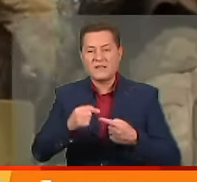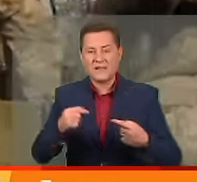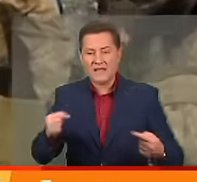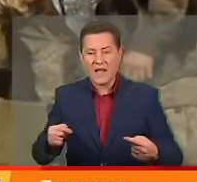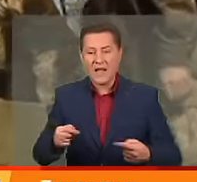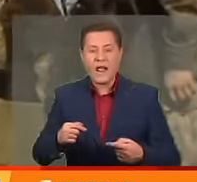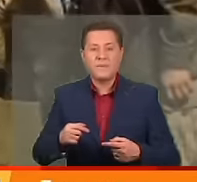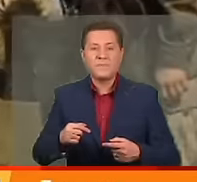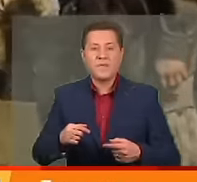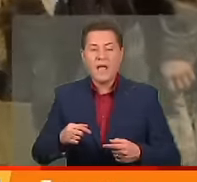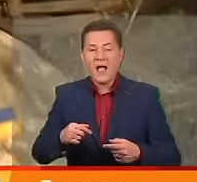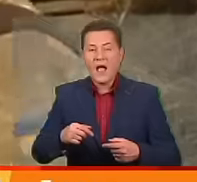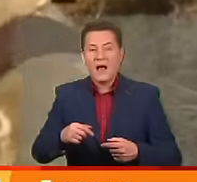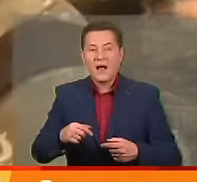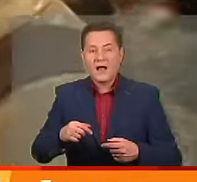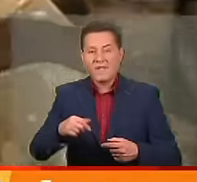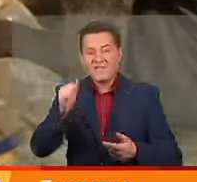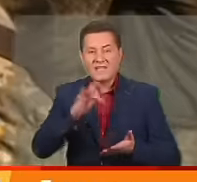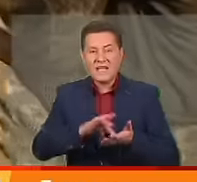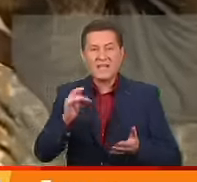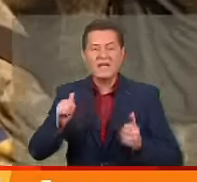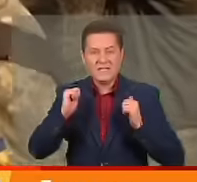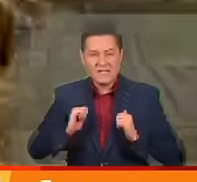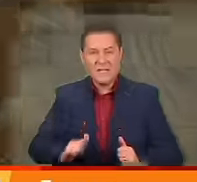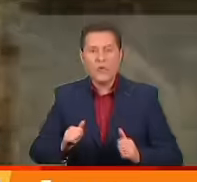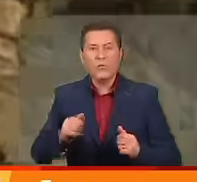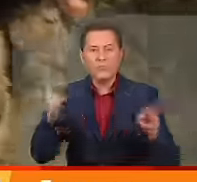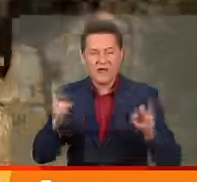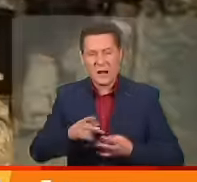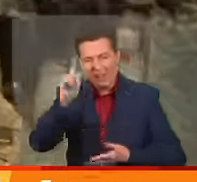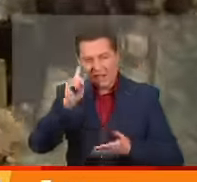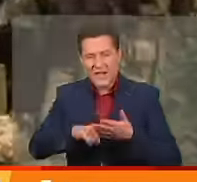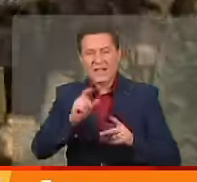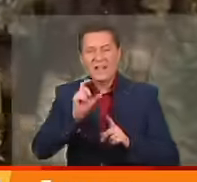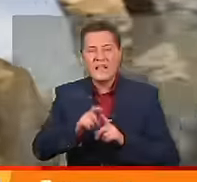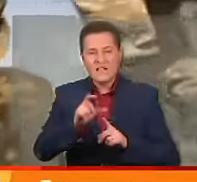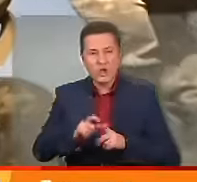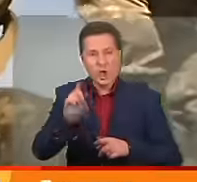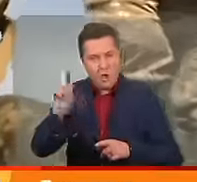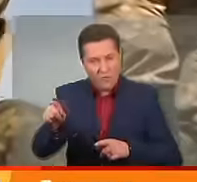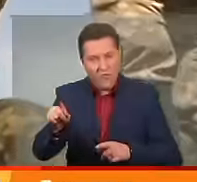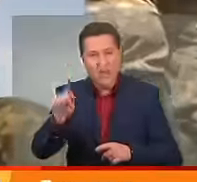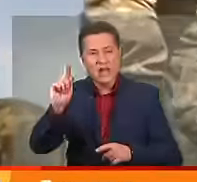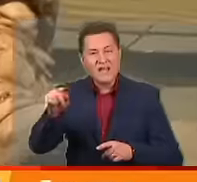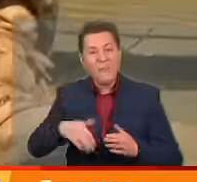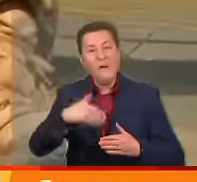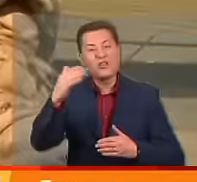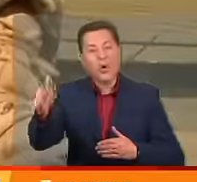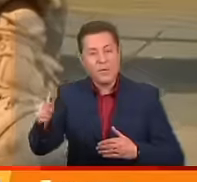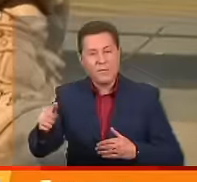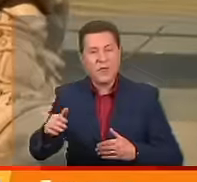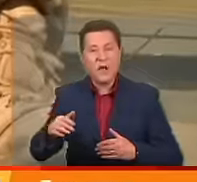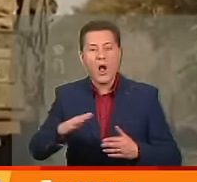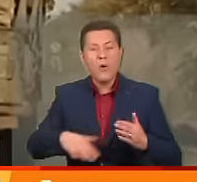території може затягтися на місяці. Втім, у центрі заспокоюють, треба вірити на слово. Там, по той бік поля, теж